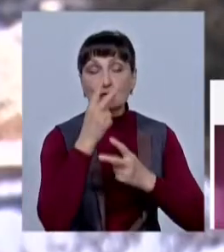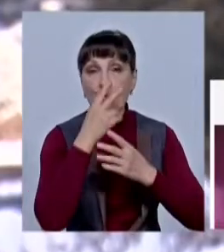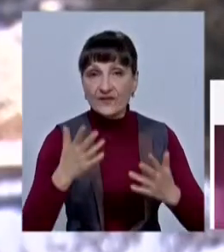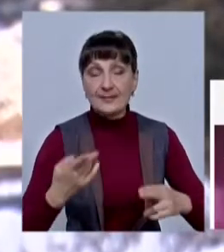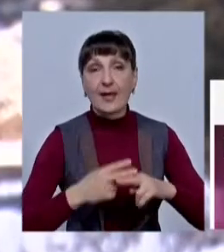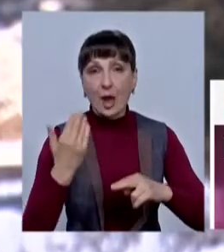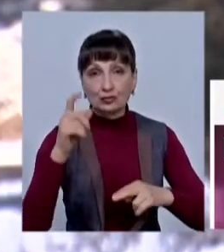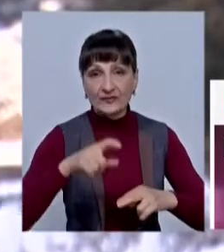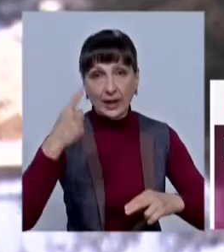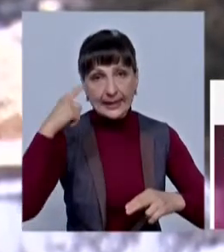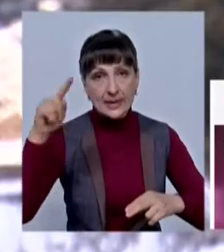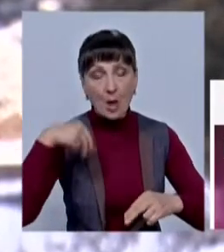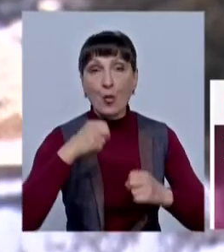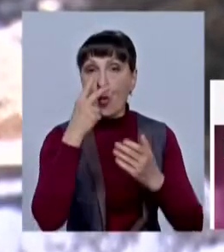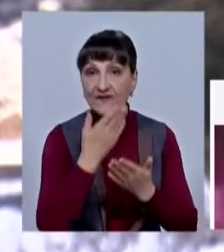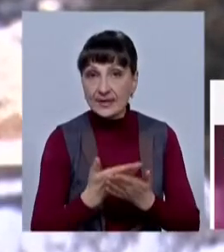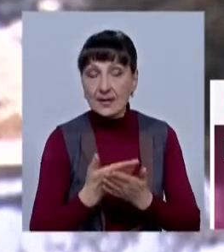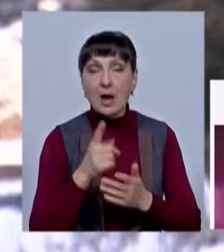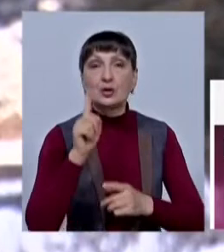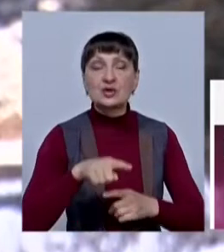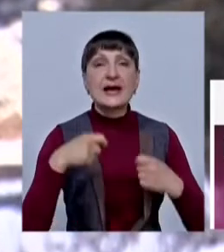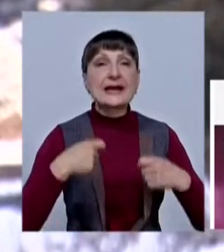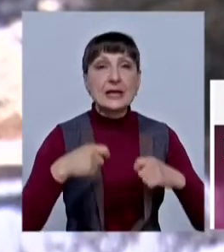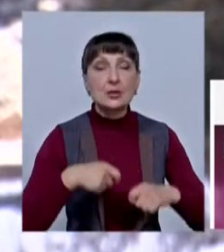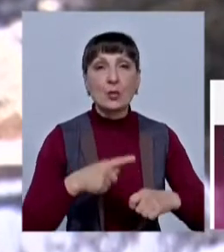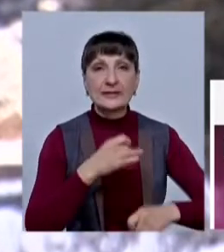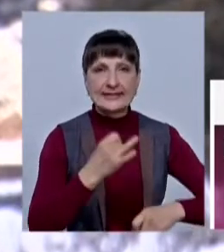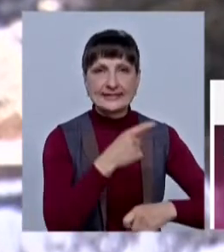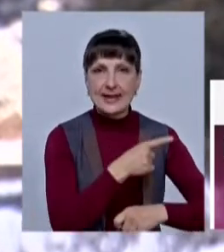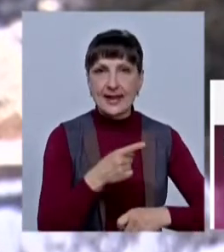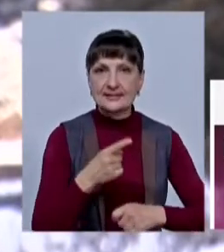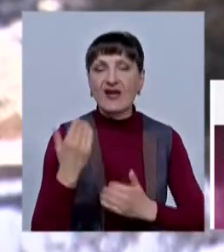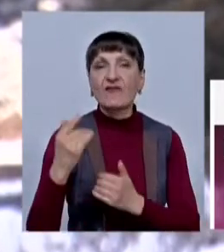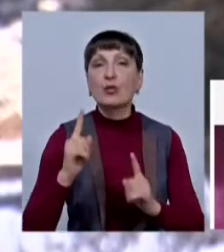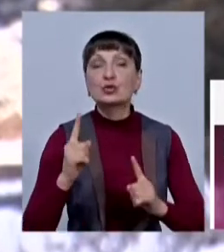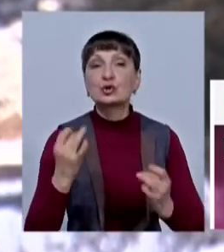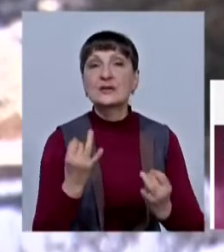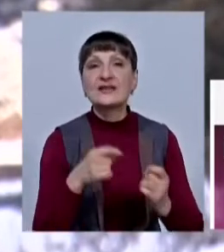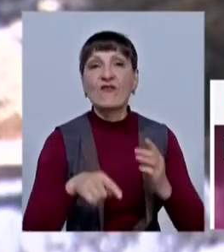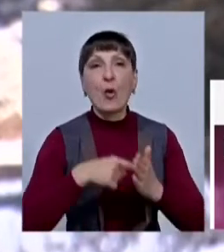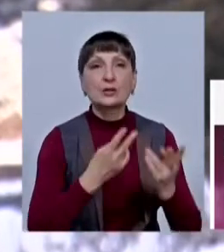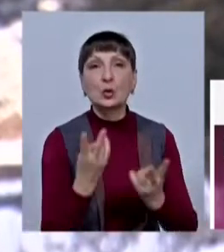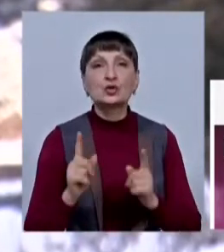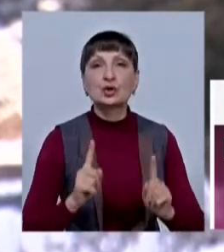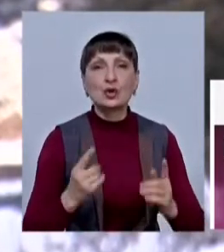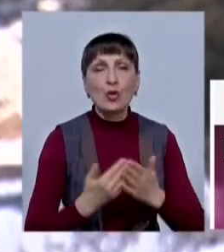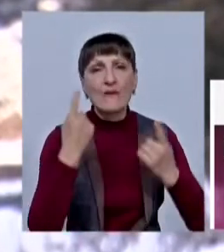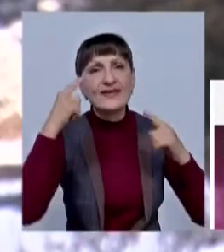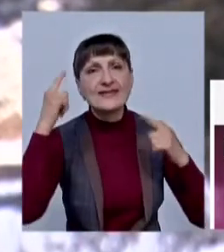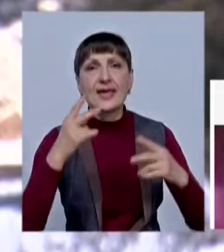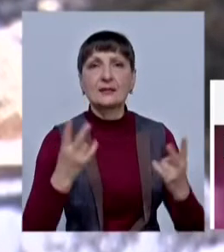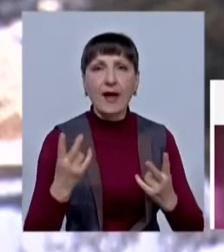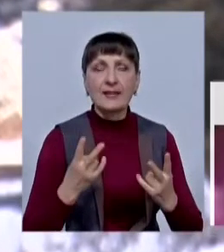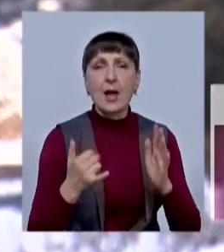идею. С другой стороны, рынок, который будет заинтересован в том, чтобы узнать, что творится в городе, какие-то новые идеи возникают, какие-то